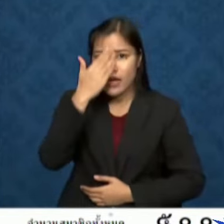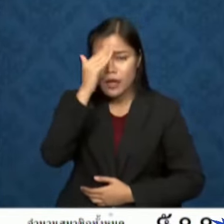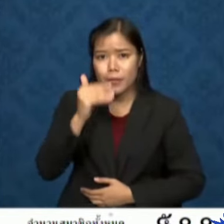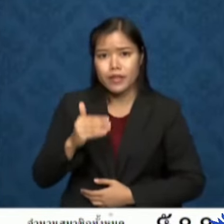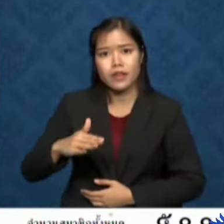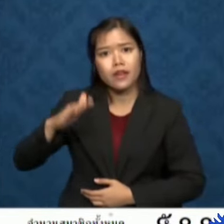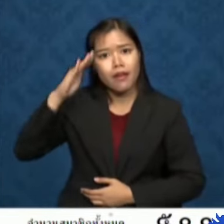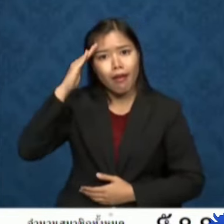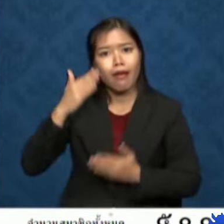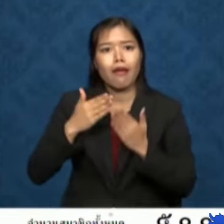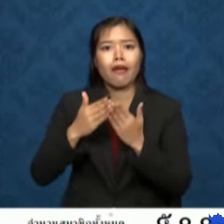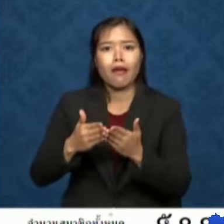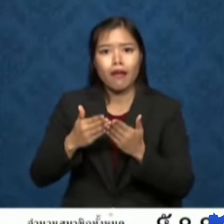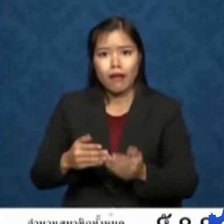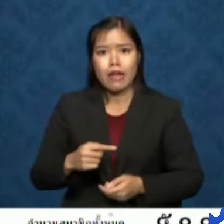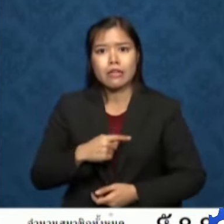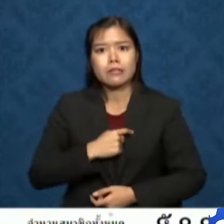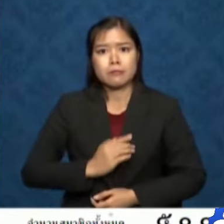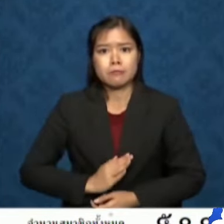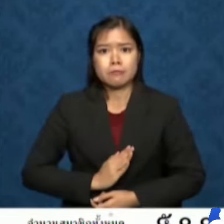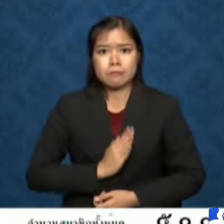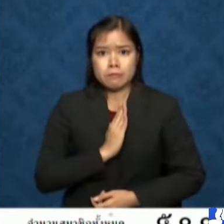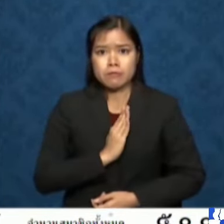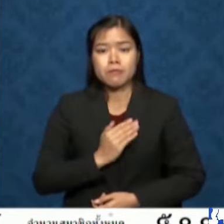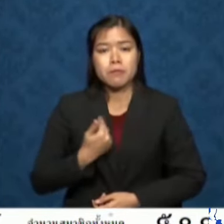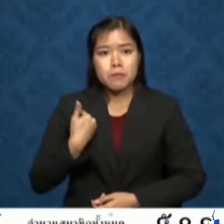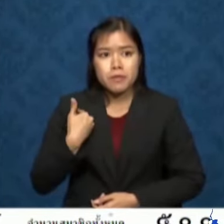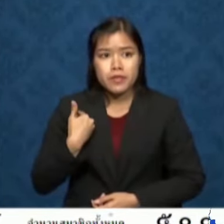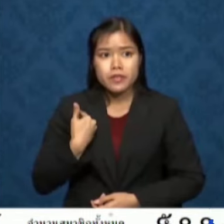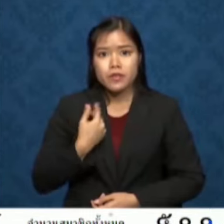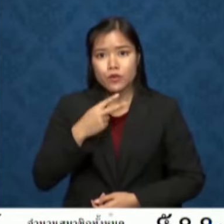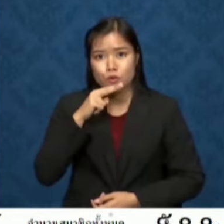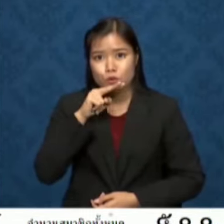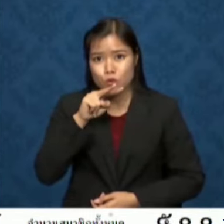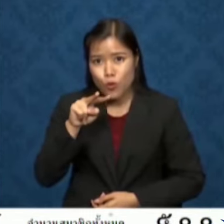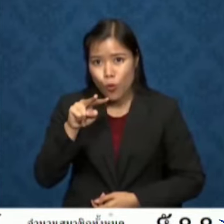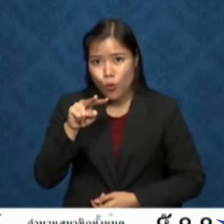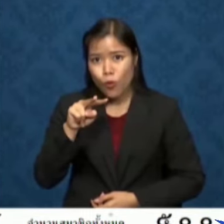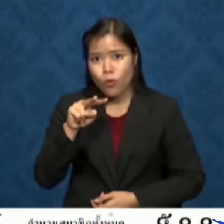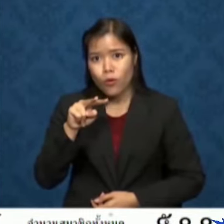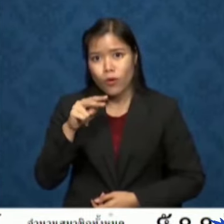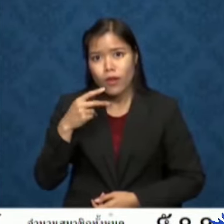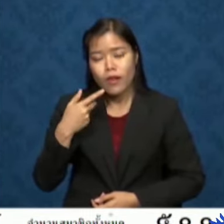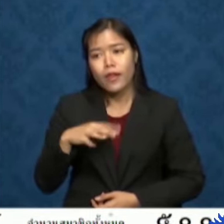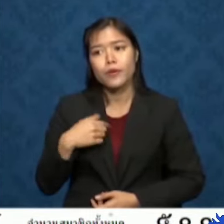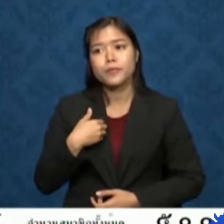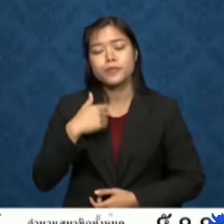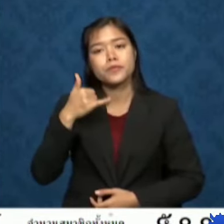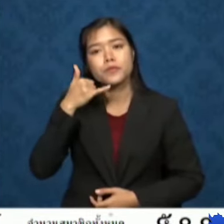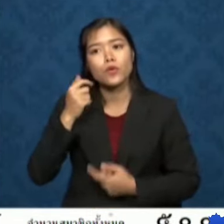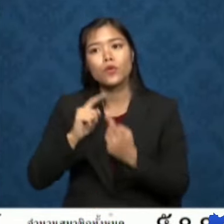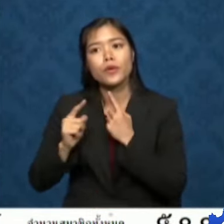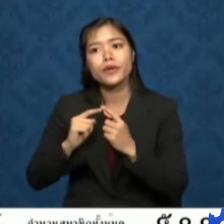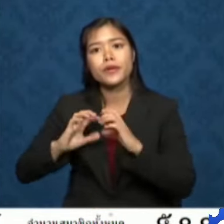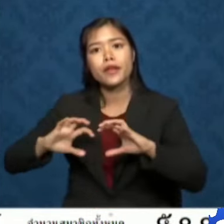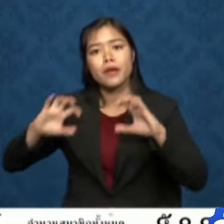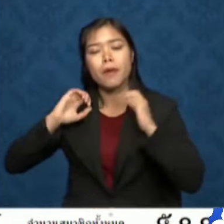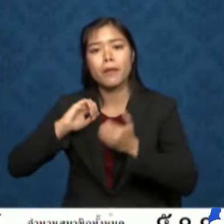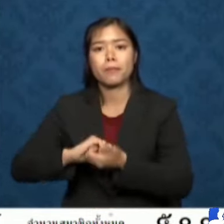ประดู่ถือศักดิ์ศรีของเค้ามองหน้ากรมหลวงชุมพรแล้วไม่ยอมไปคุยกับใครบางคนของ